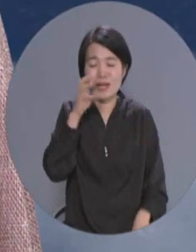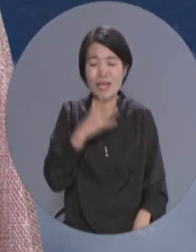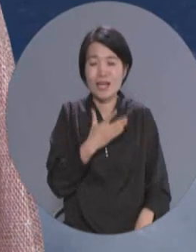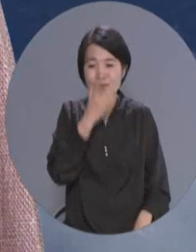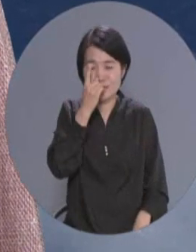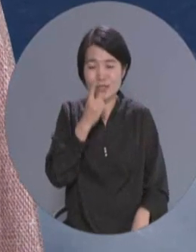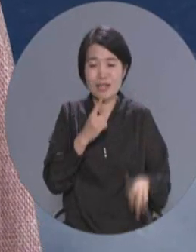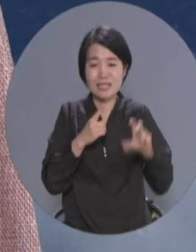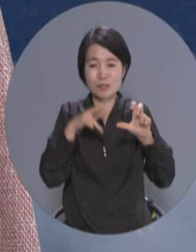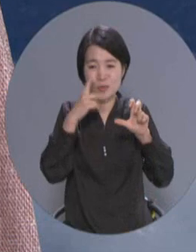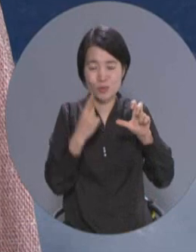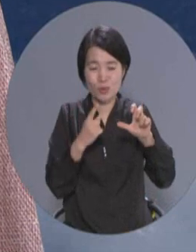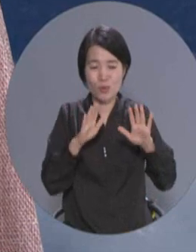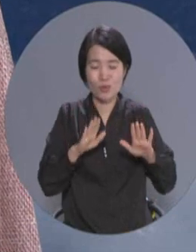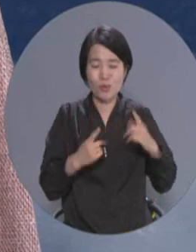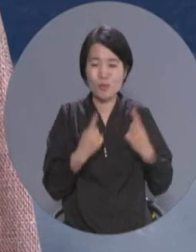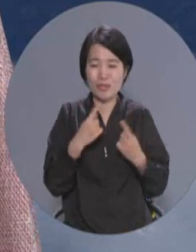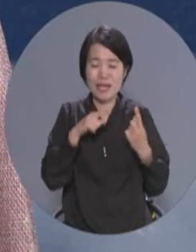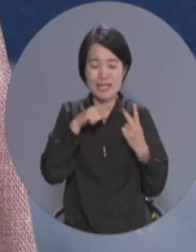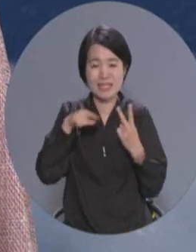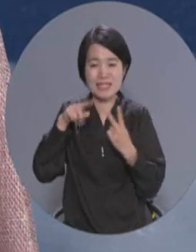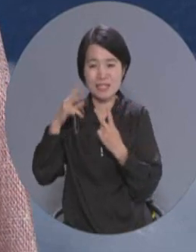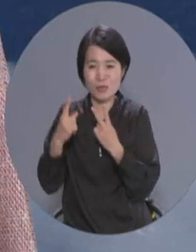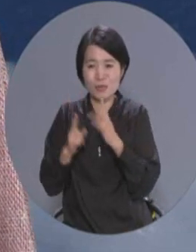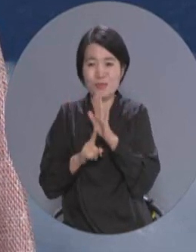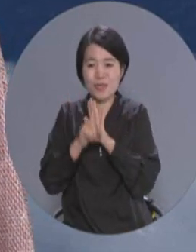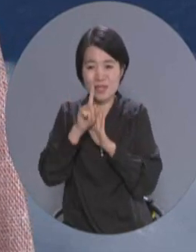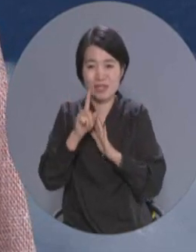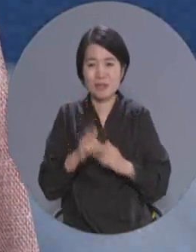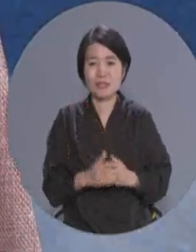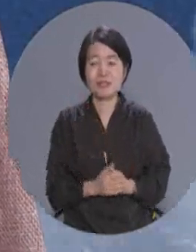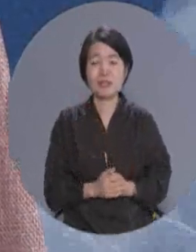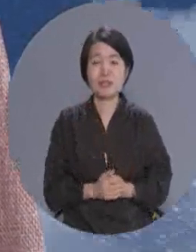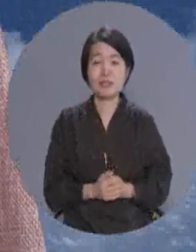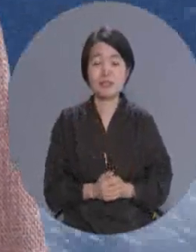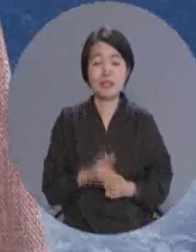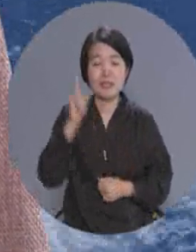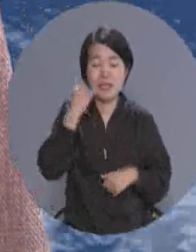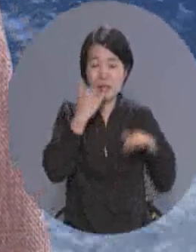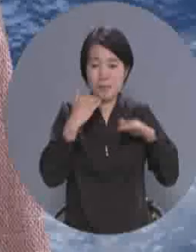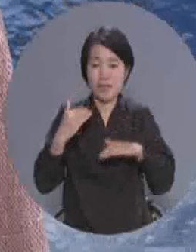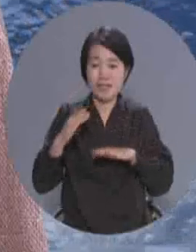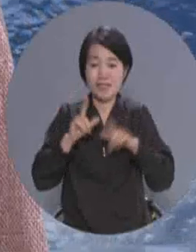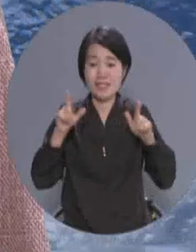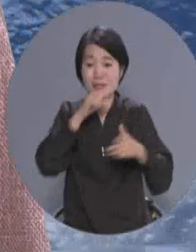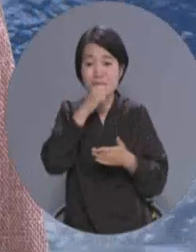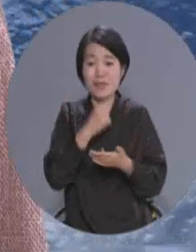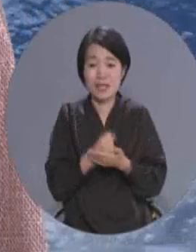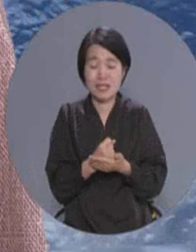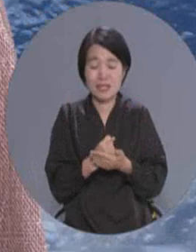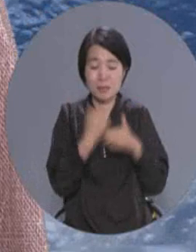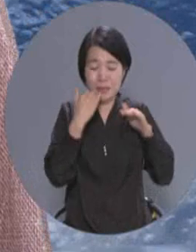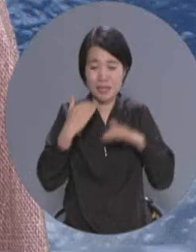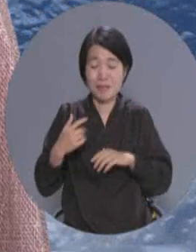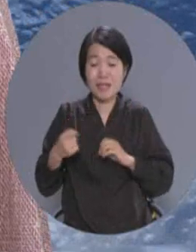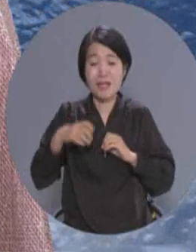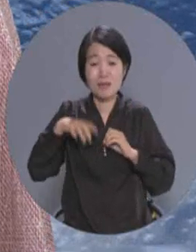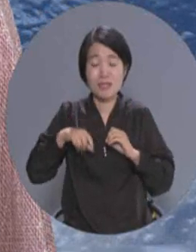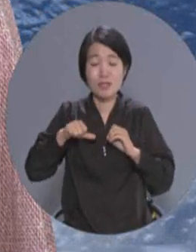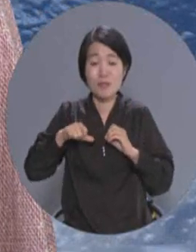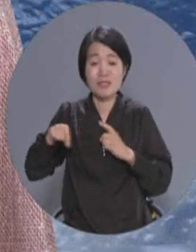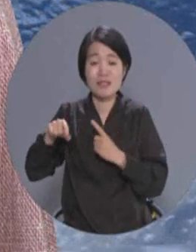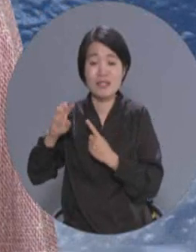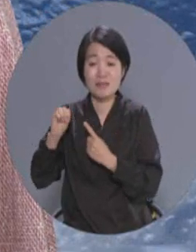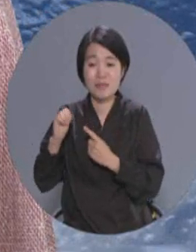25도로 오늘보다 1 2도 가량 높아지겠습니다 내일 해상에도 맑은 가운데 바다의 물결은 앞바다에서